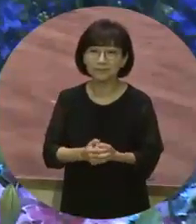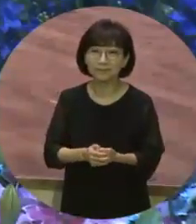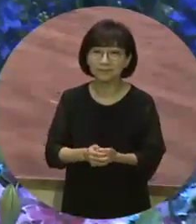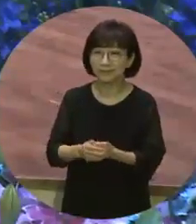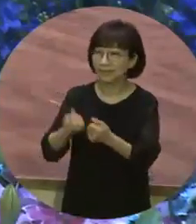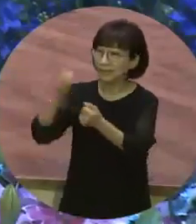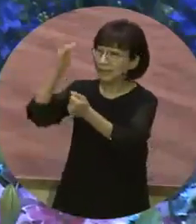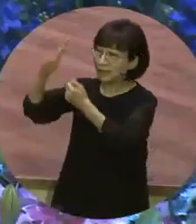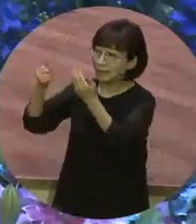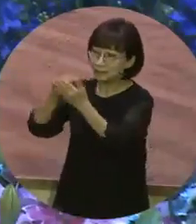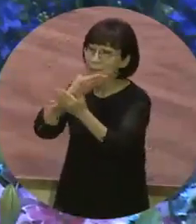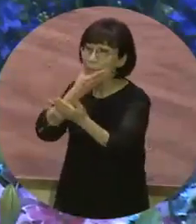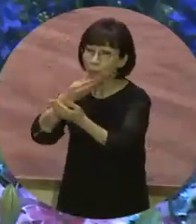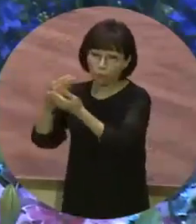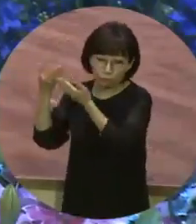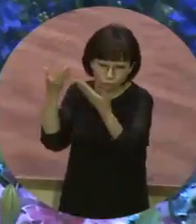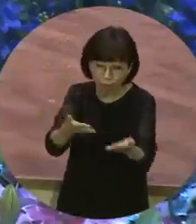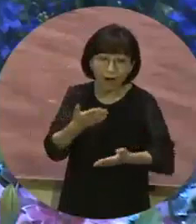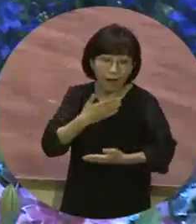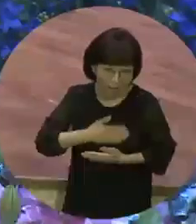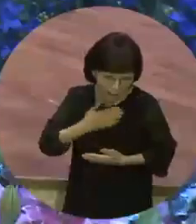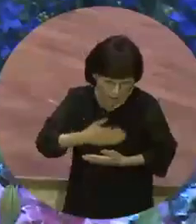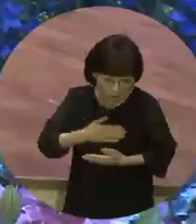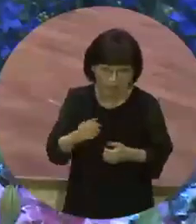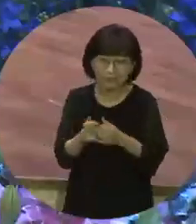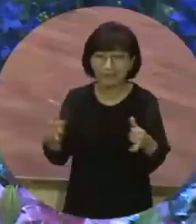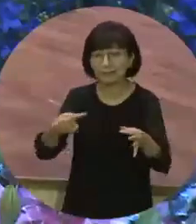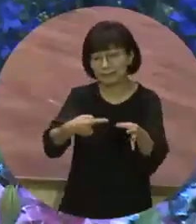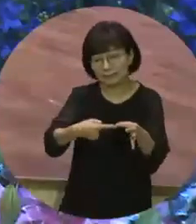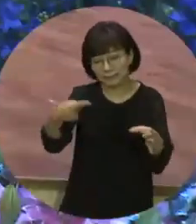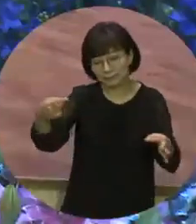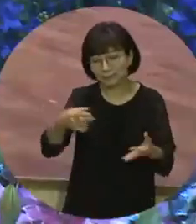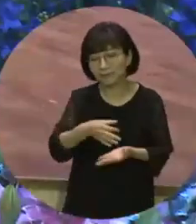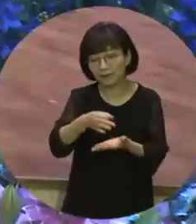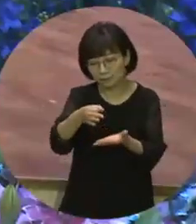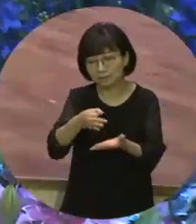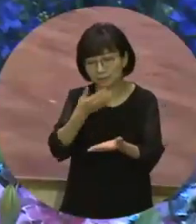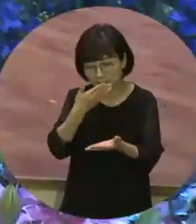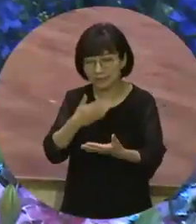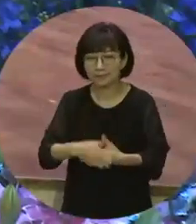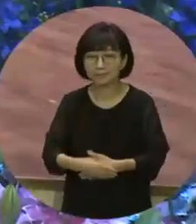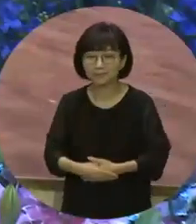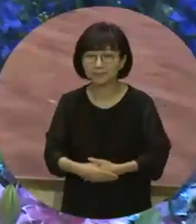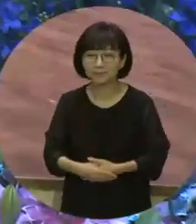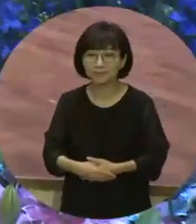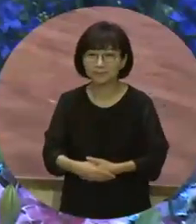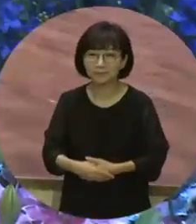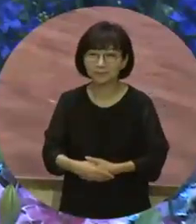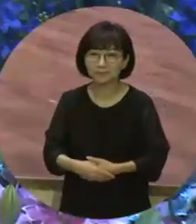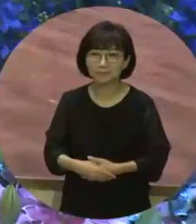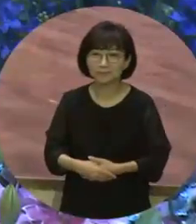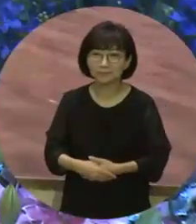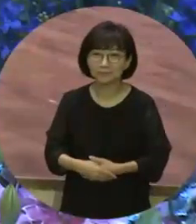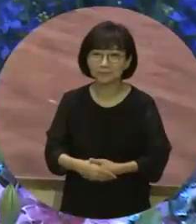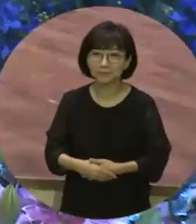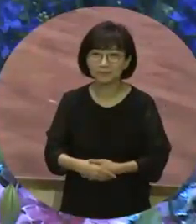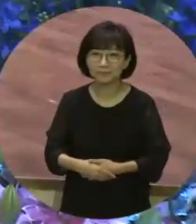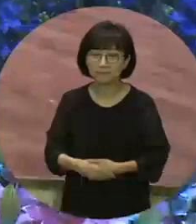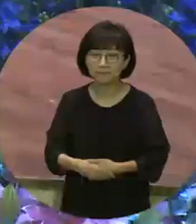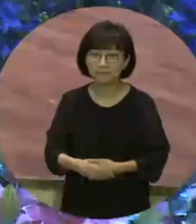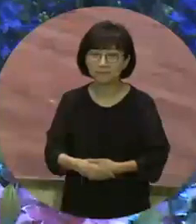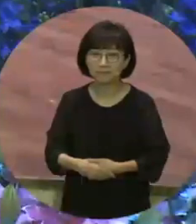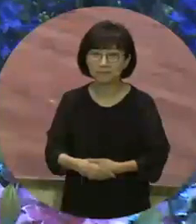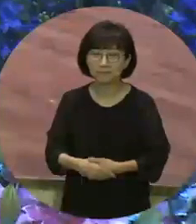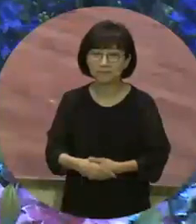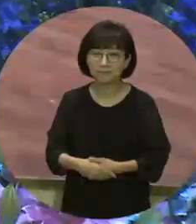사람이 십일조 하지. 하나님이 복을 주신다를 아는 사람이 어디 십일조 합니까? 안 하죠. 뭐, 어떤 때는 했다가 말았다가